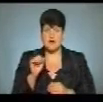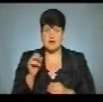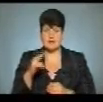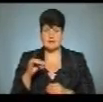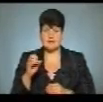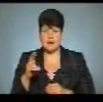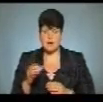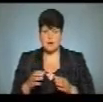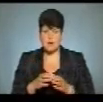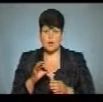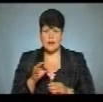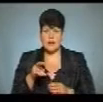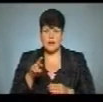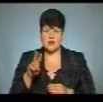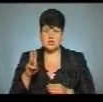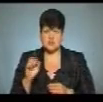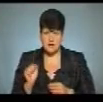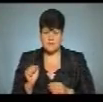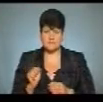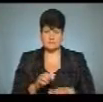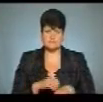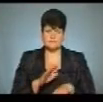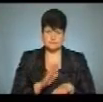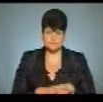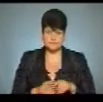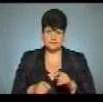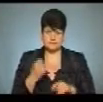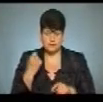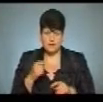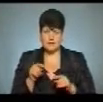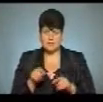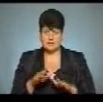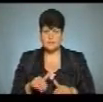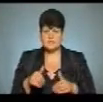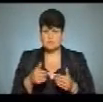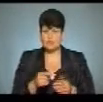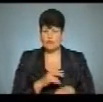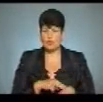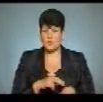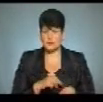агітаційні матеріали без вихідних даних. Спостерігачі опори звернулися до поліції.